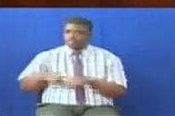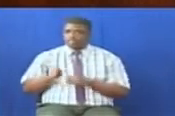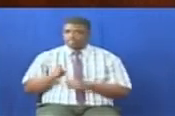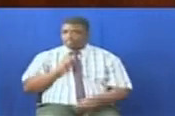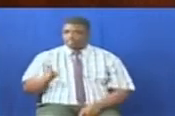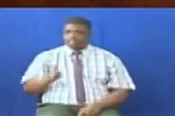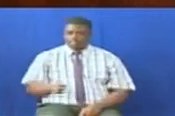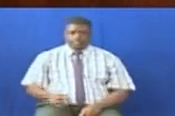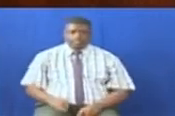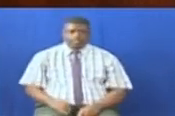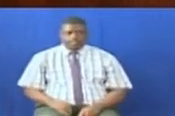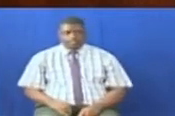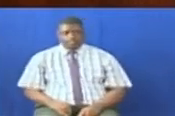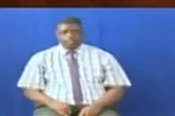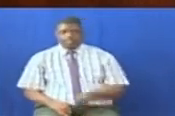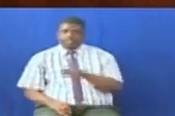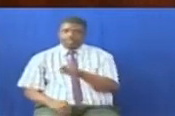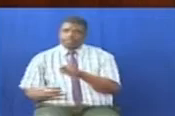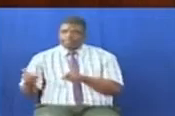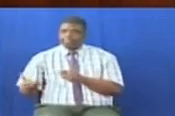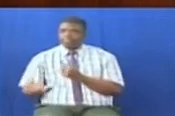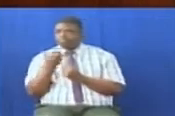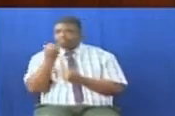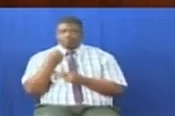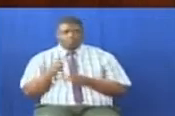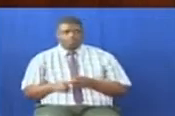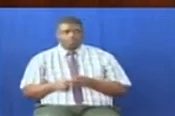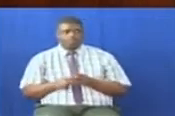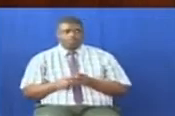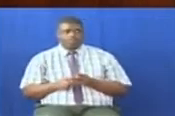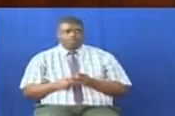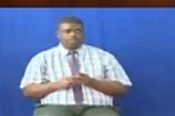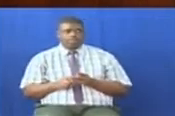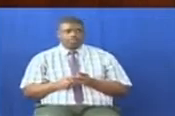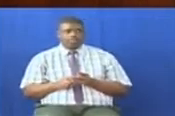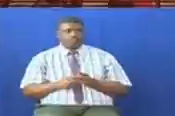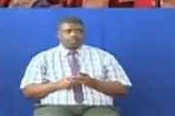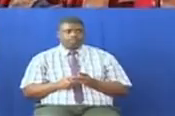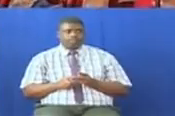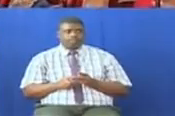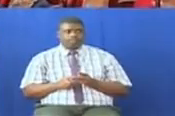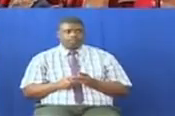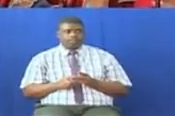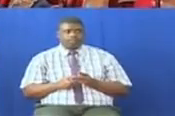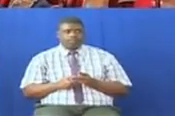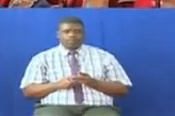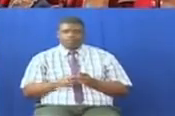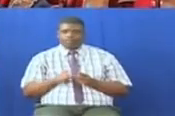niombi langu kwamba hilo litafanyikiwa ili watu waweze kufanya kazi zao kwa uhakika na